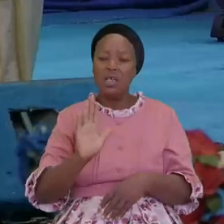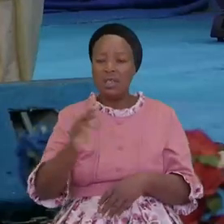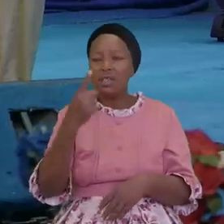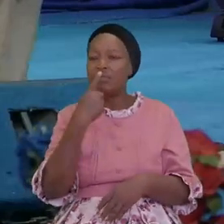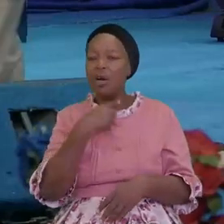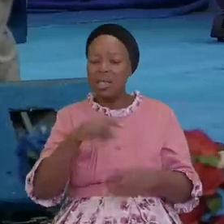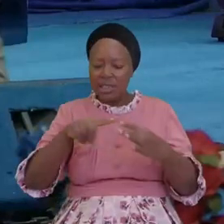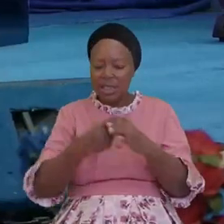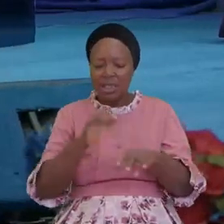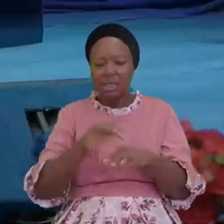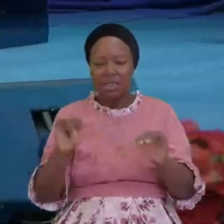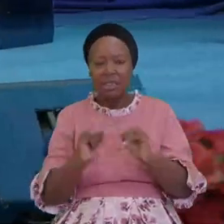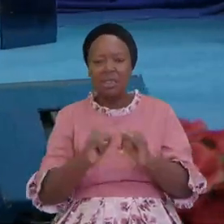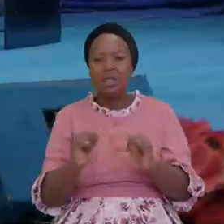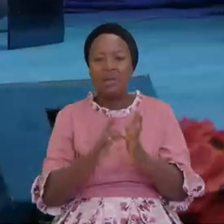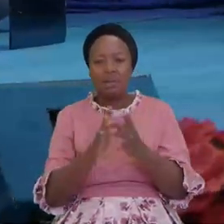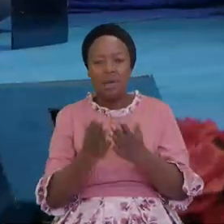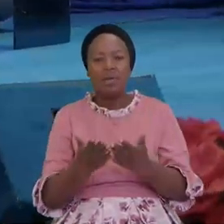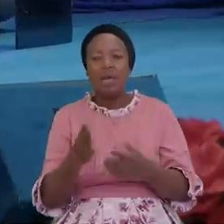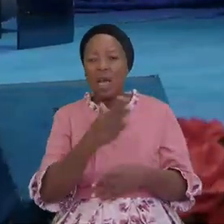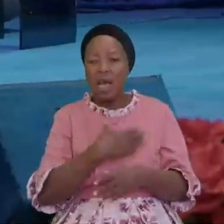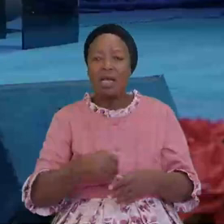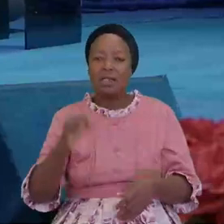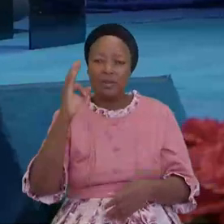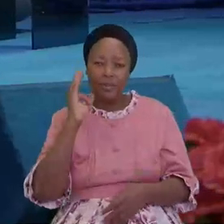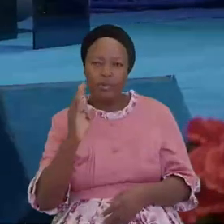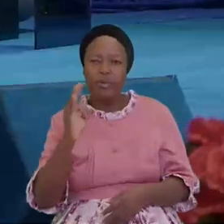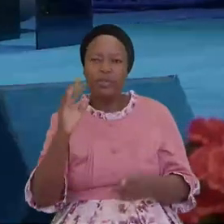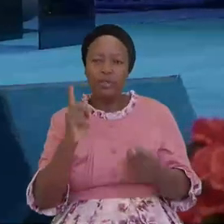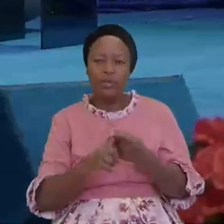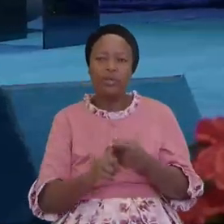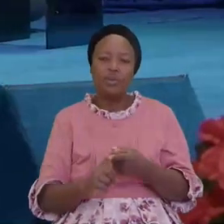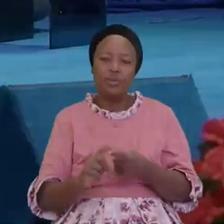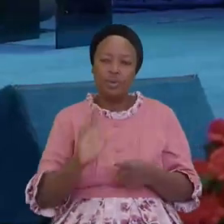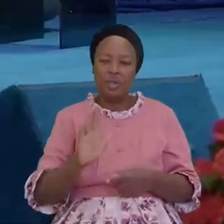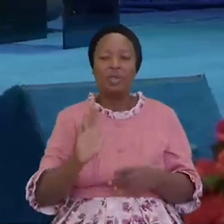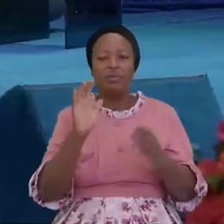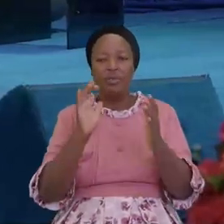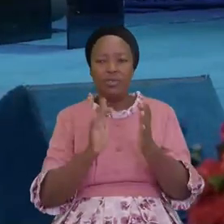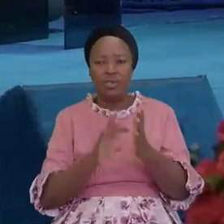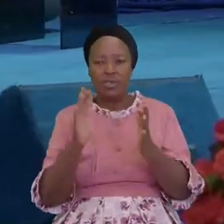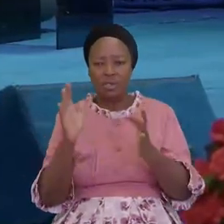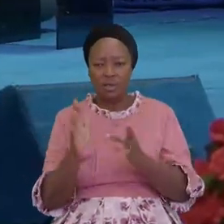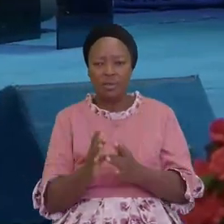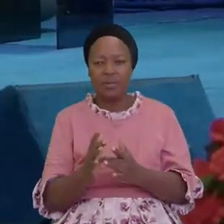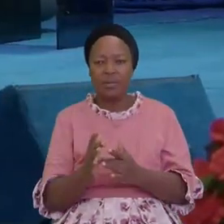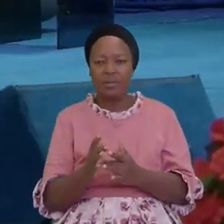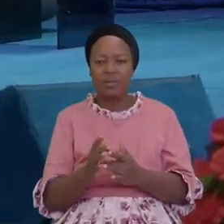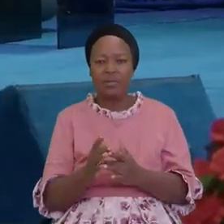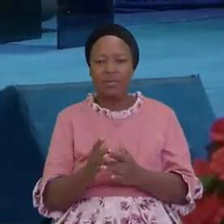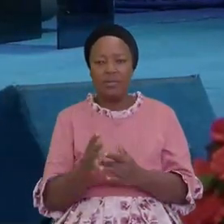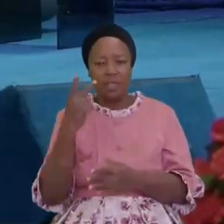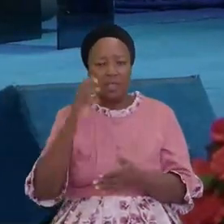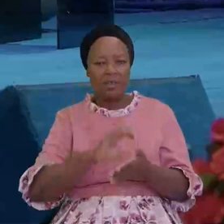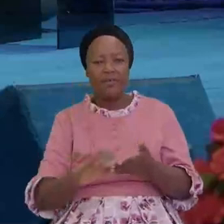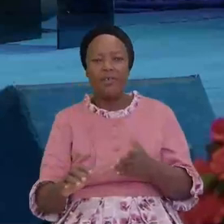Philippe ouvre la bouche et commençant par ce passage, lui annonça la bonne